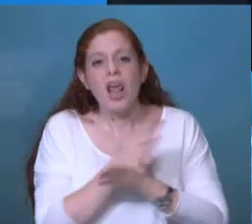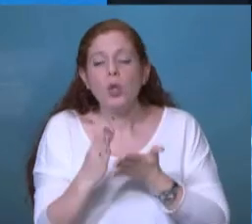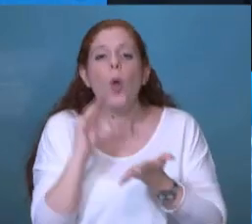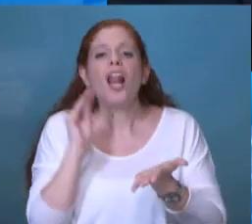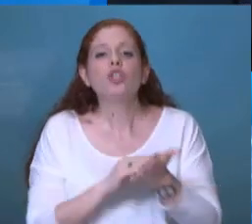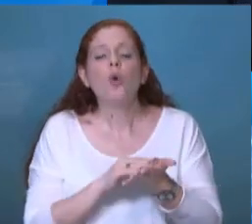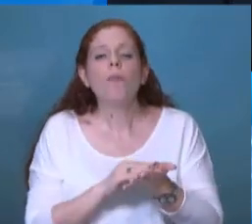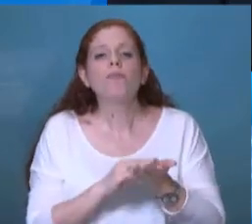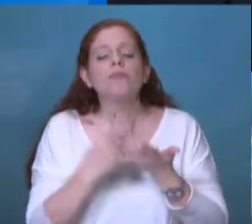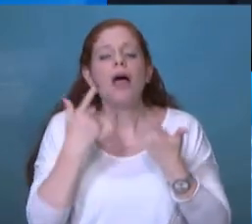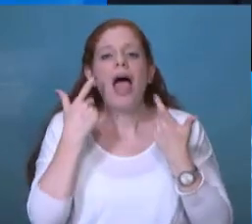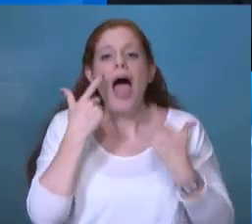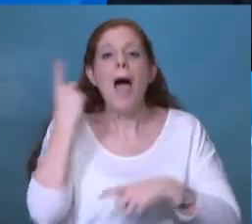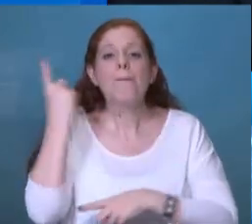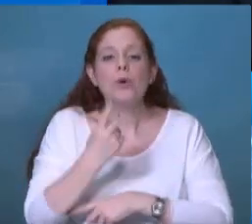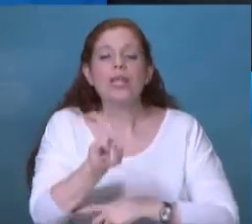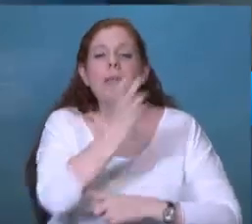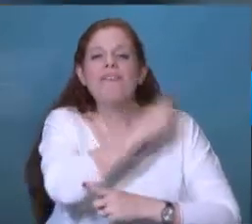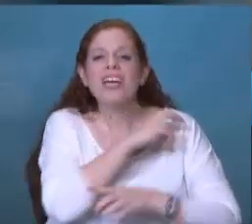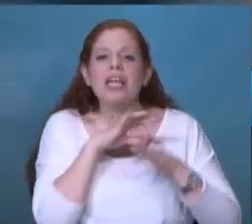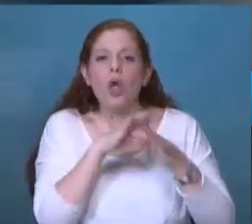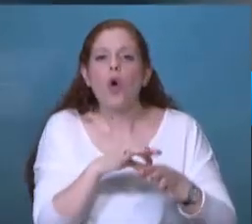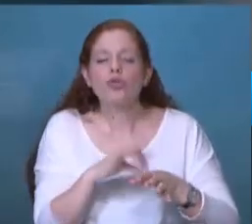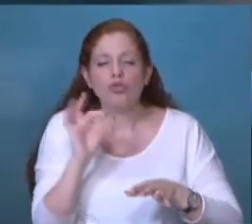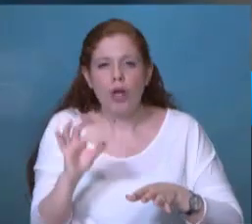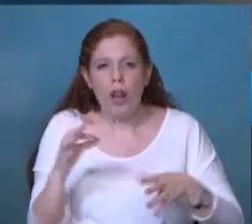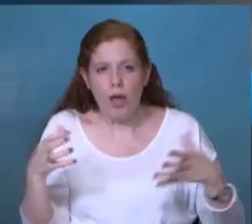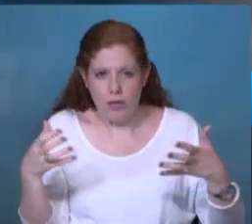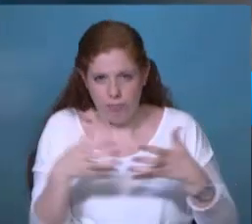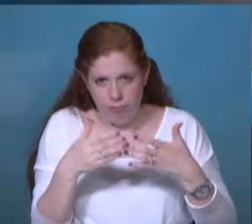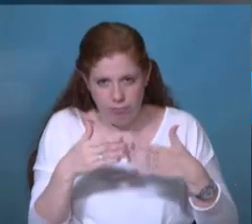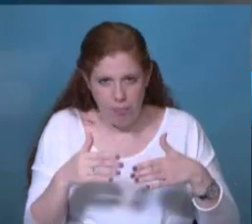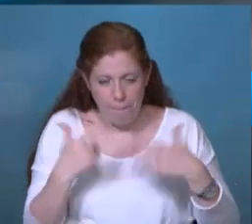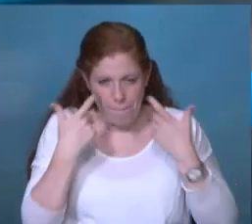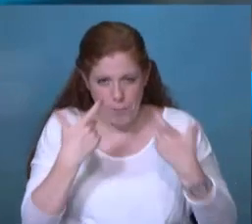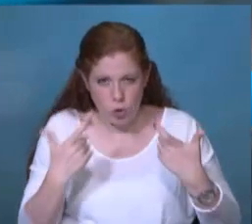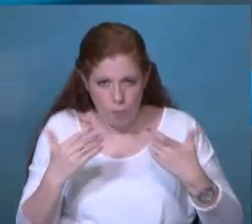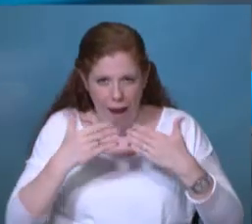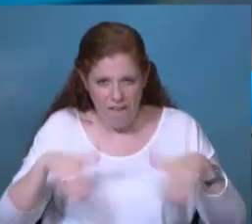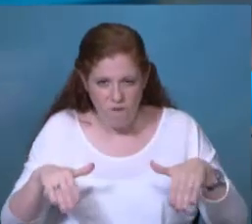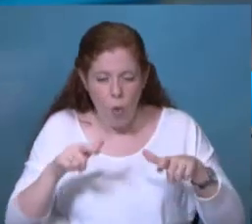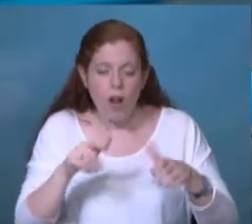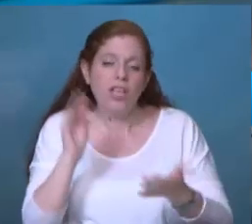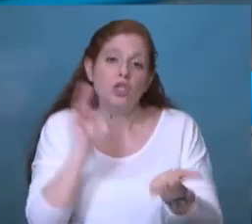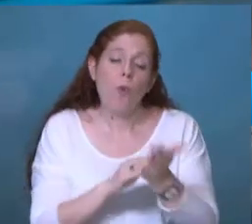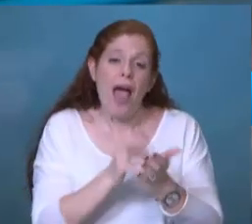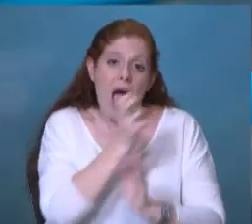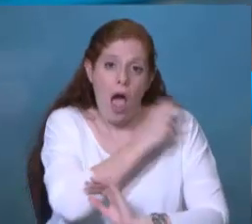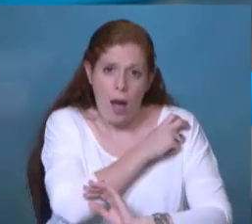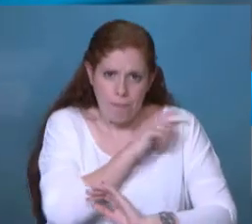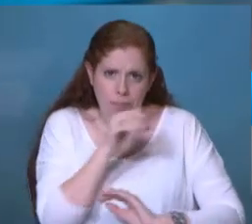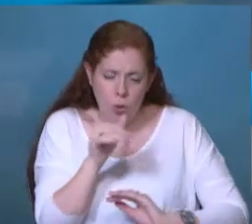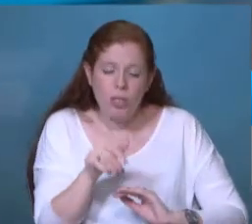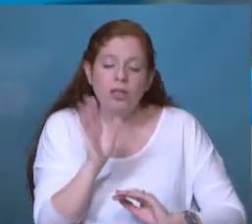הערה פיקודית למפקד ההדרכות של החיל של משמר הגבול, גם הוא בדרגת תת-ניצב, תירשם לו הערה פיקודית, גם